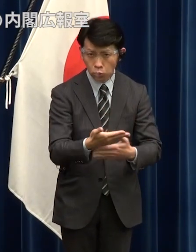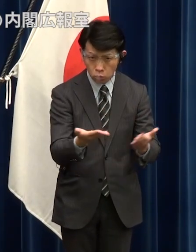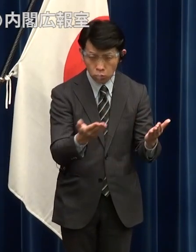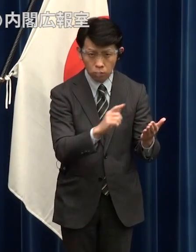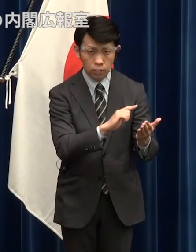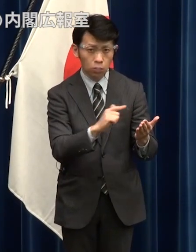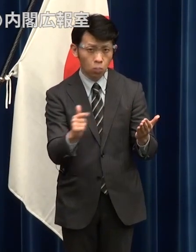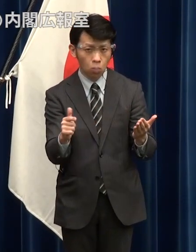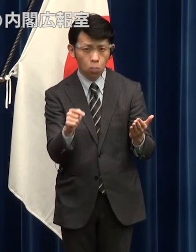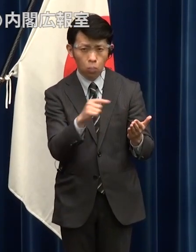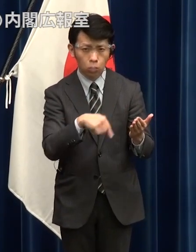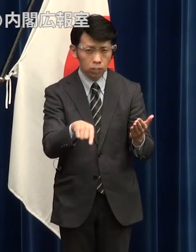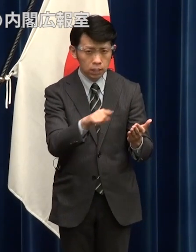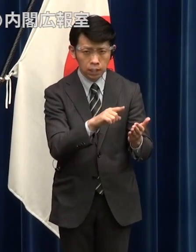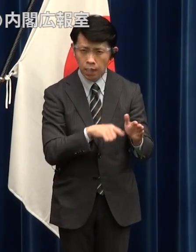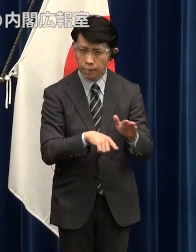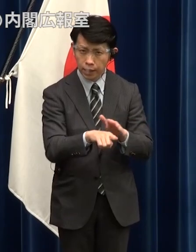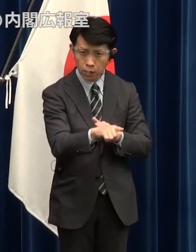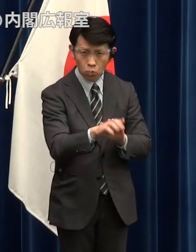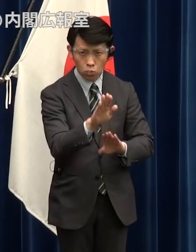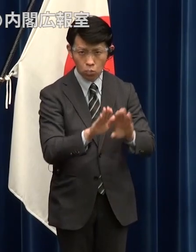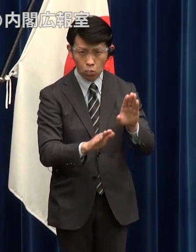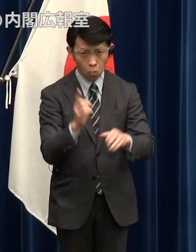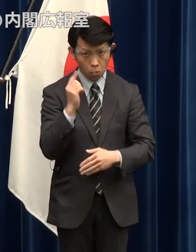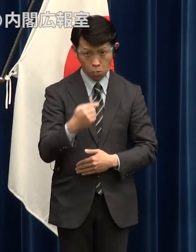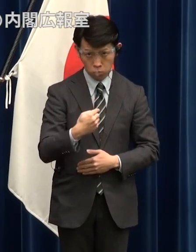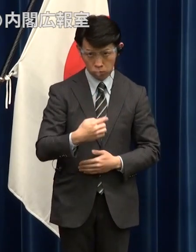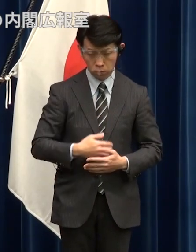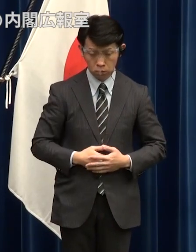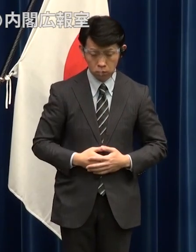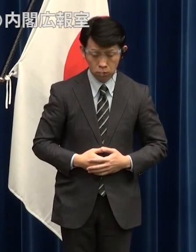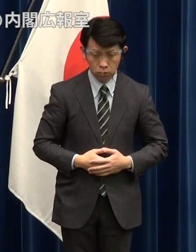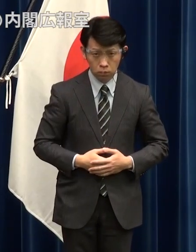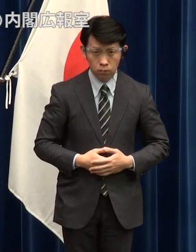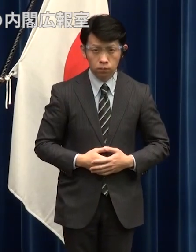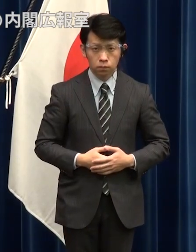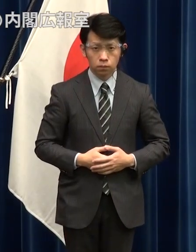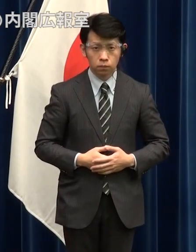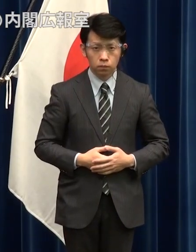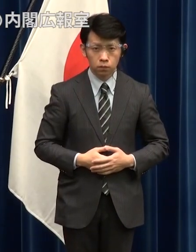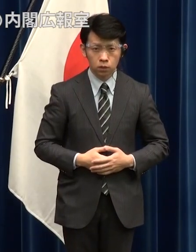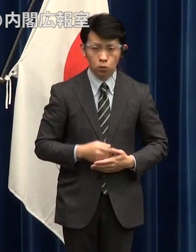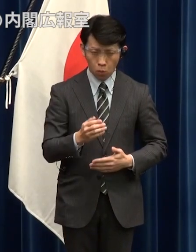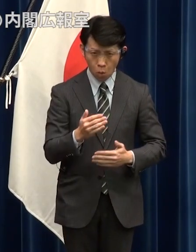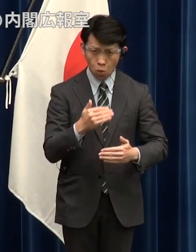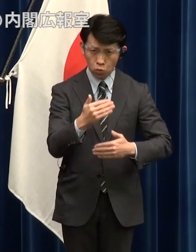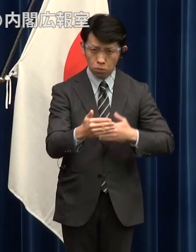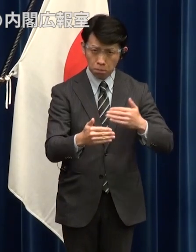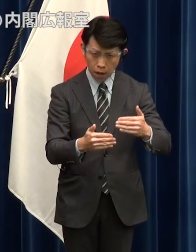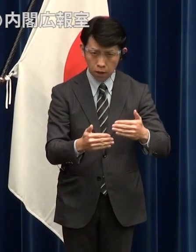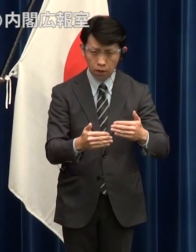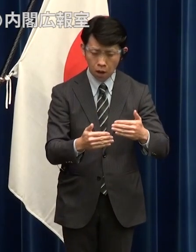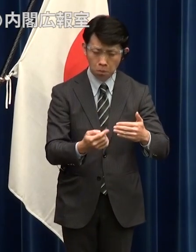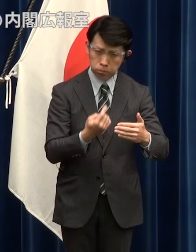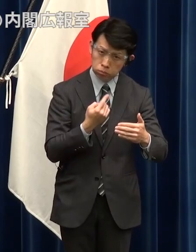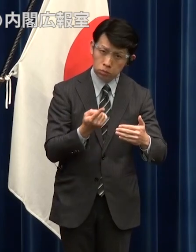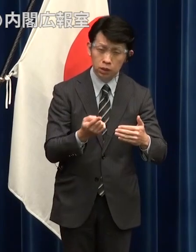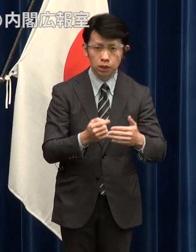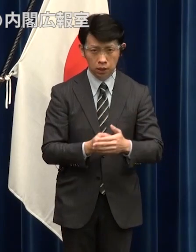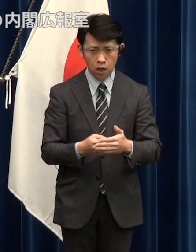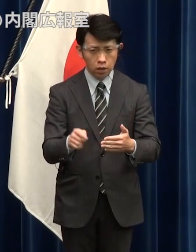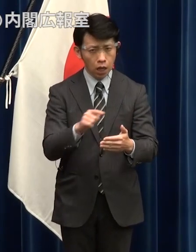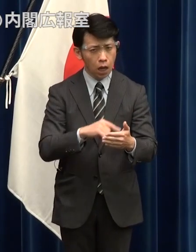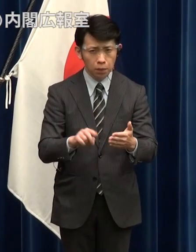がどうも先行しているように見えるんですが、これは1点目おかしくないですか。中身がわからないのになぜ